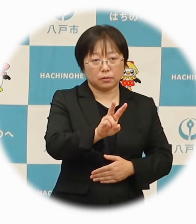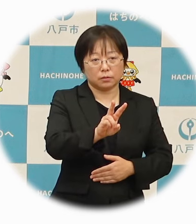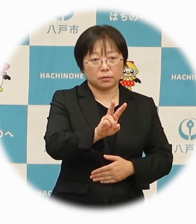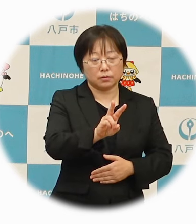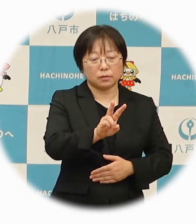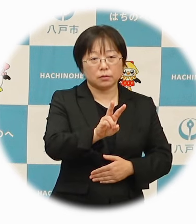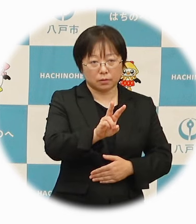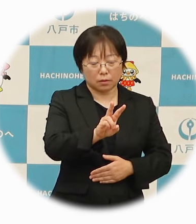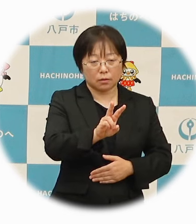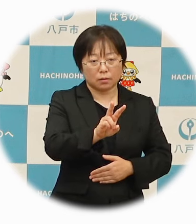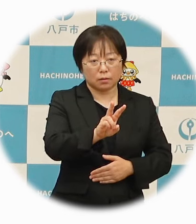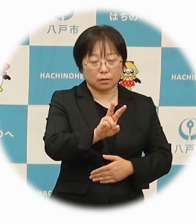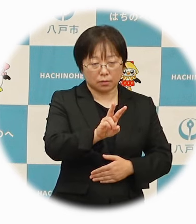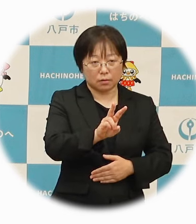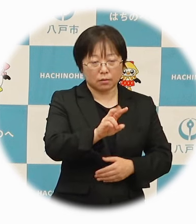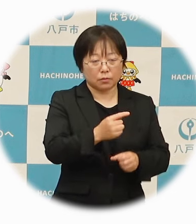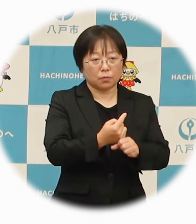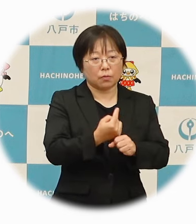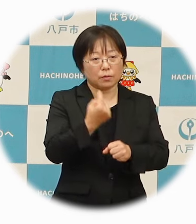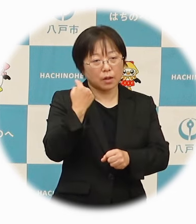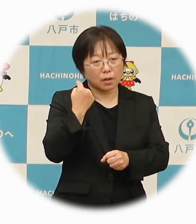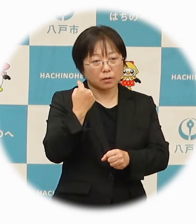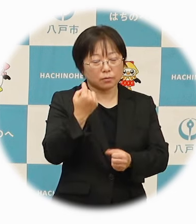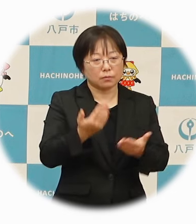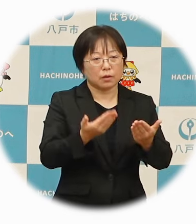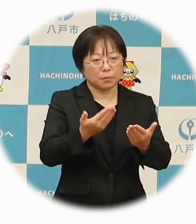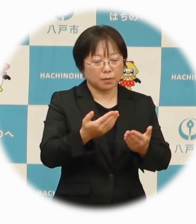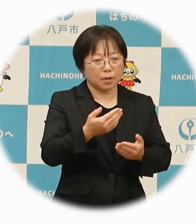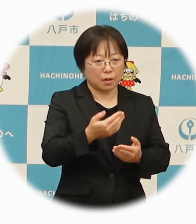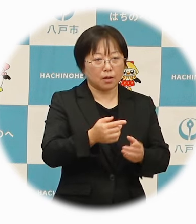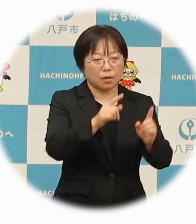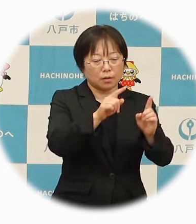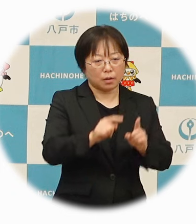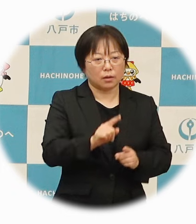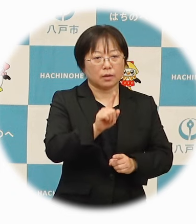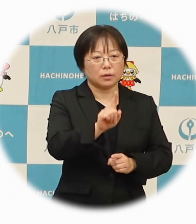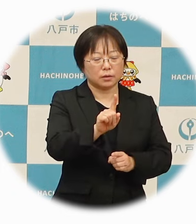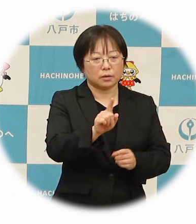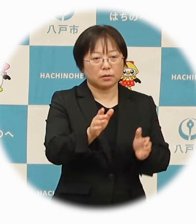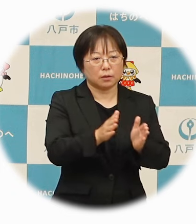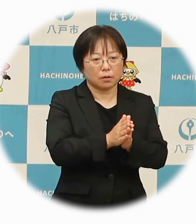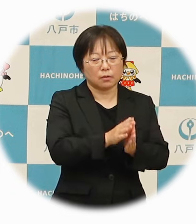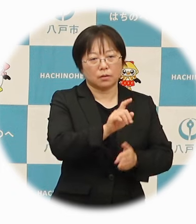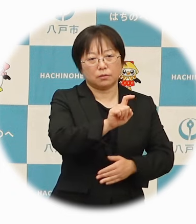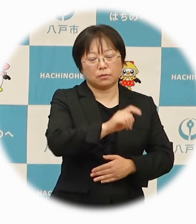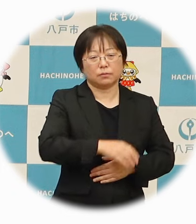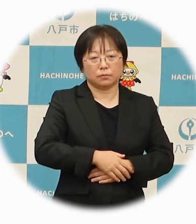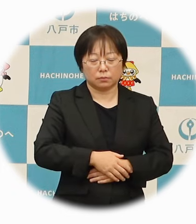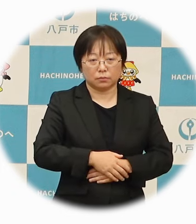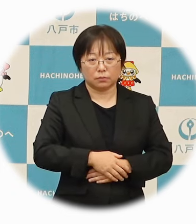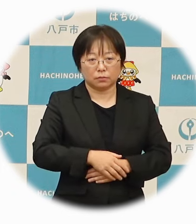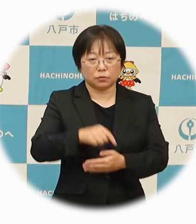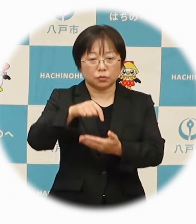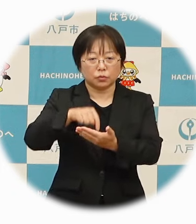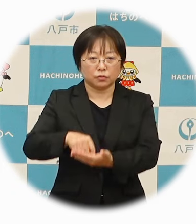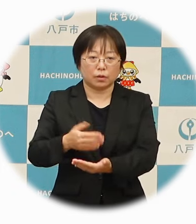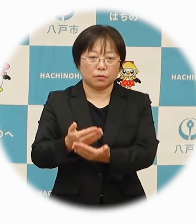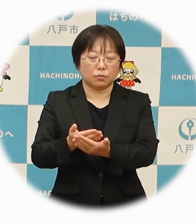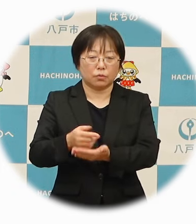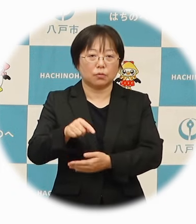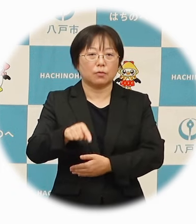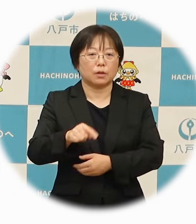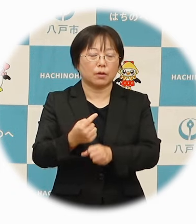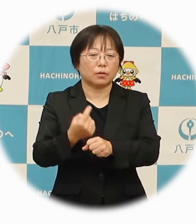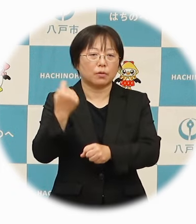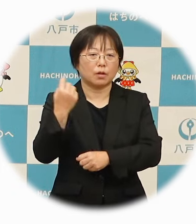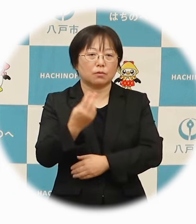の2増3減で前年度から1件減の10件であります。重点要望につきましては